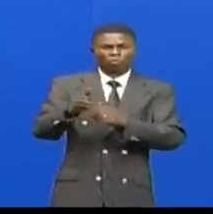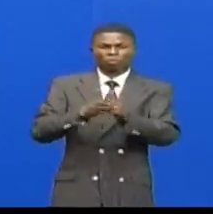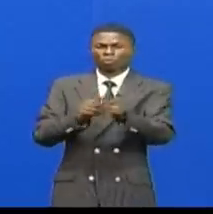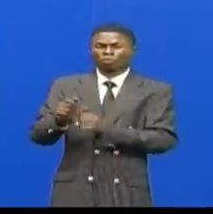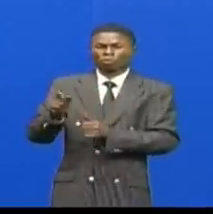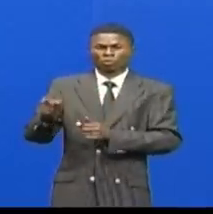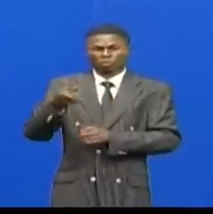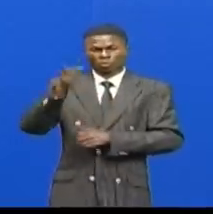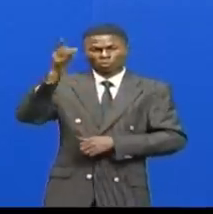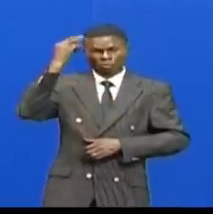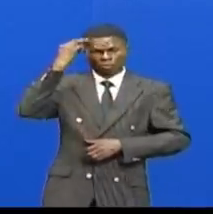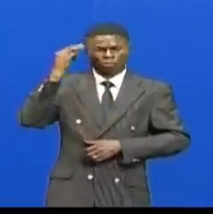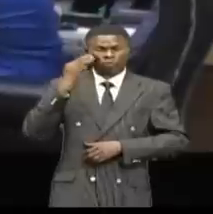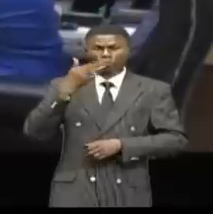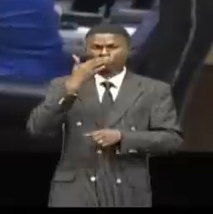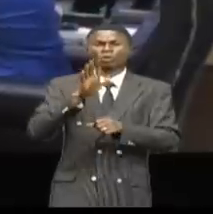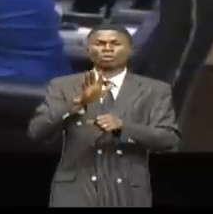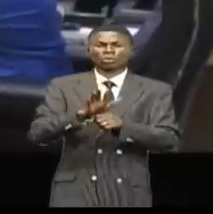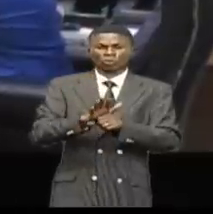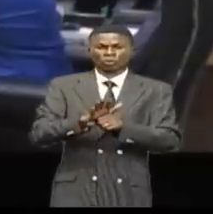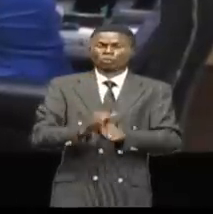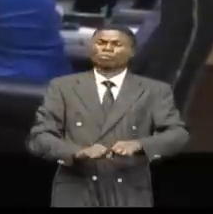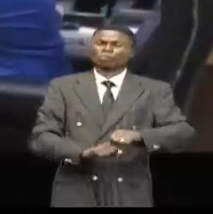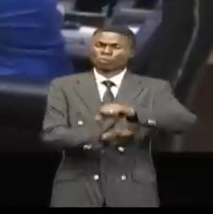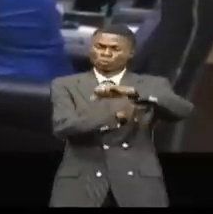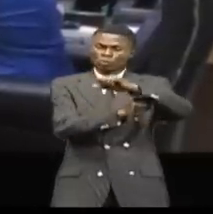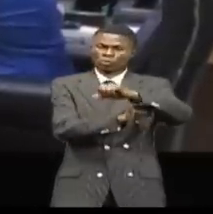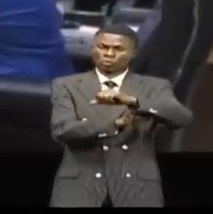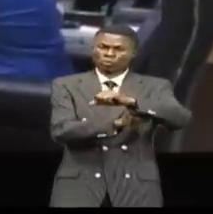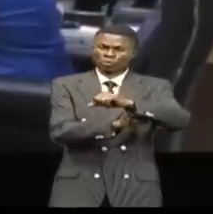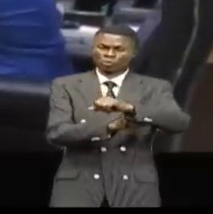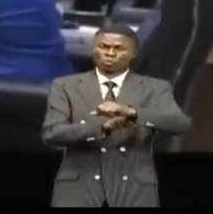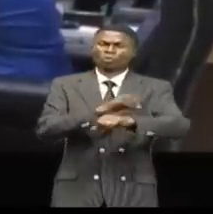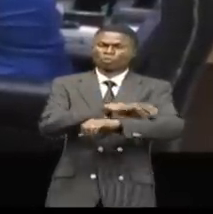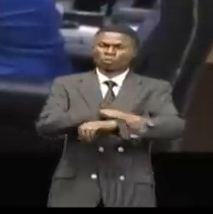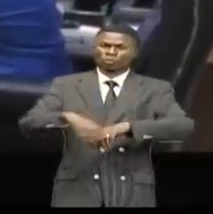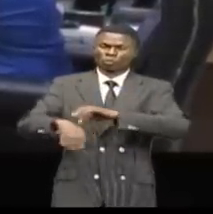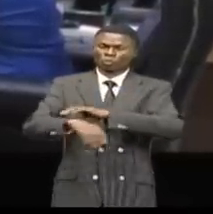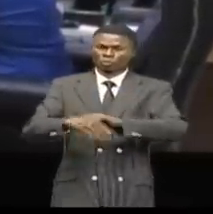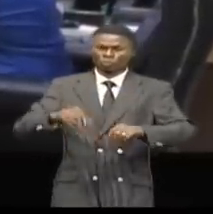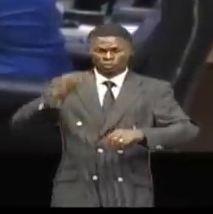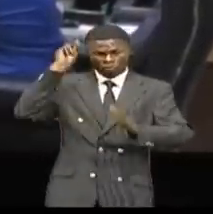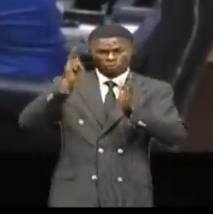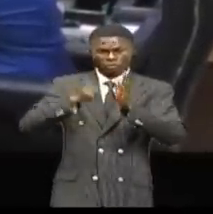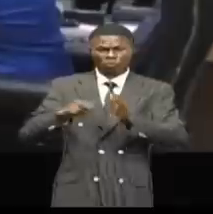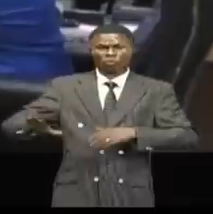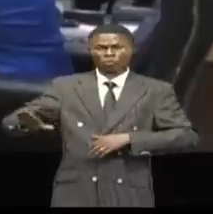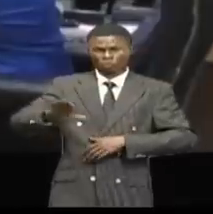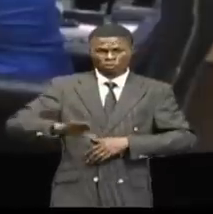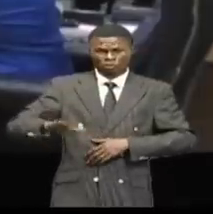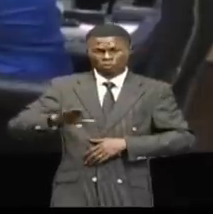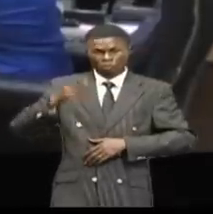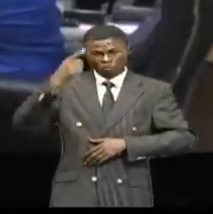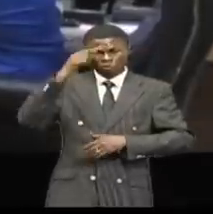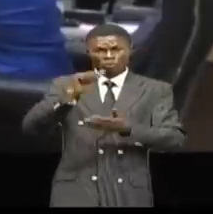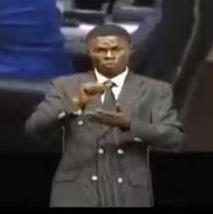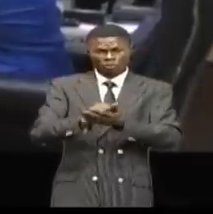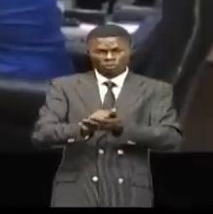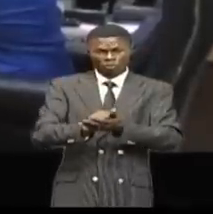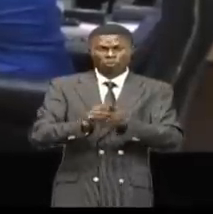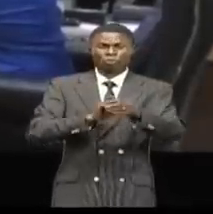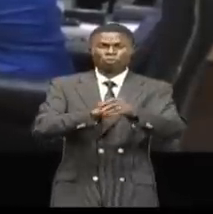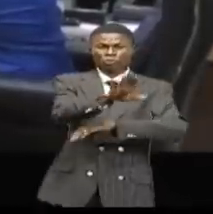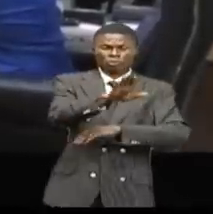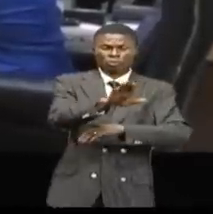le Premier ministre a rassuré du soutien et de la compassion du gouvernement de la République. C'est pour cette raison qu'il a dépêché